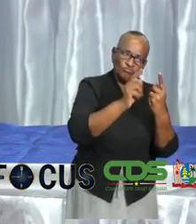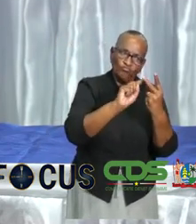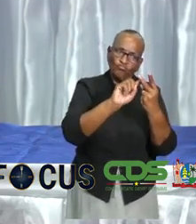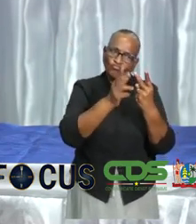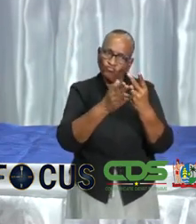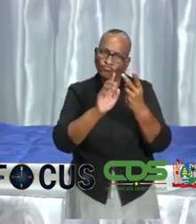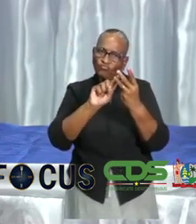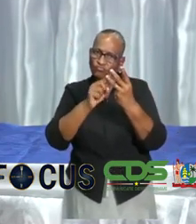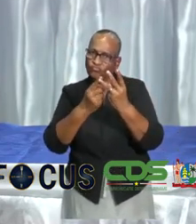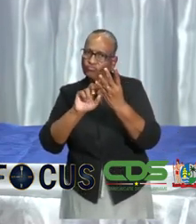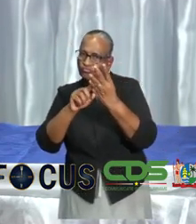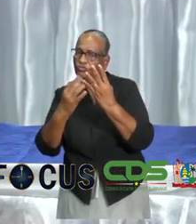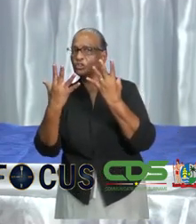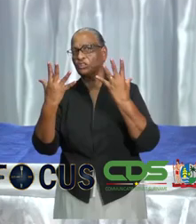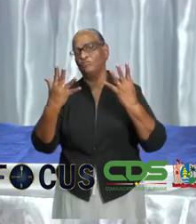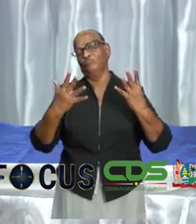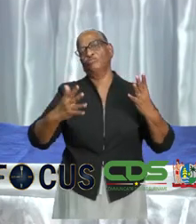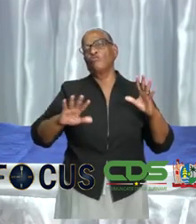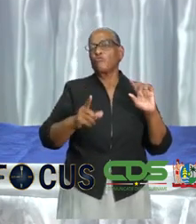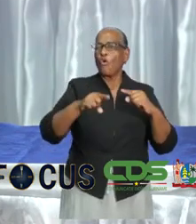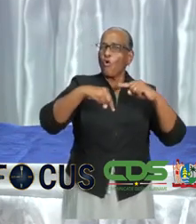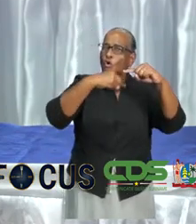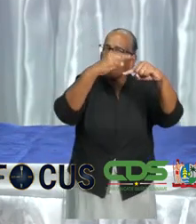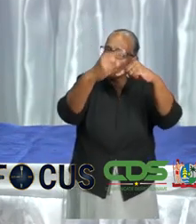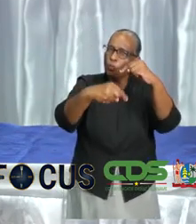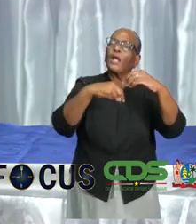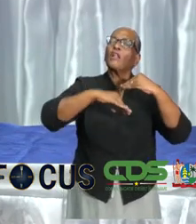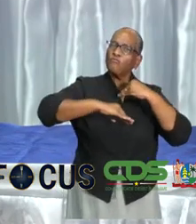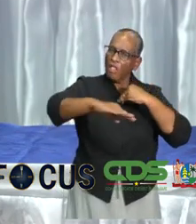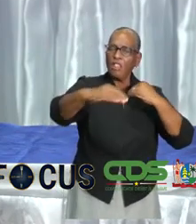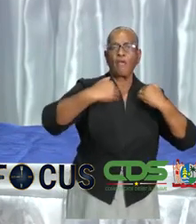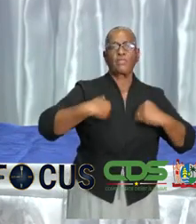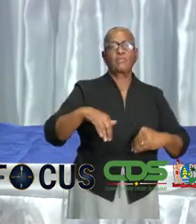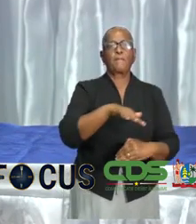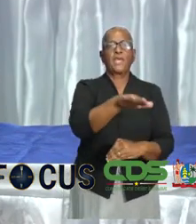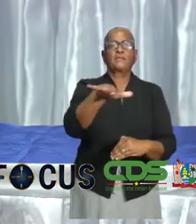realiseren voor de ontwikkeling van land en volk.